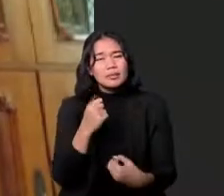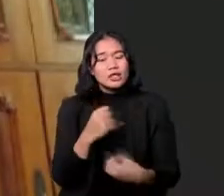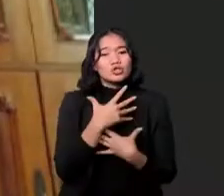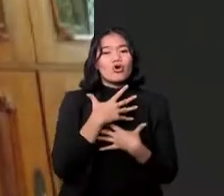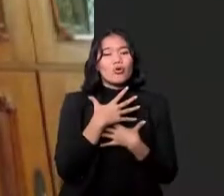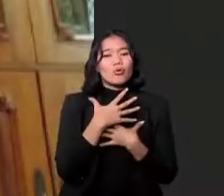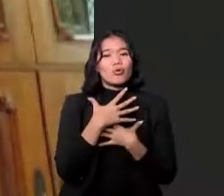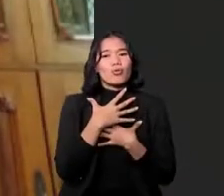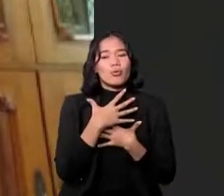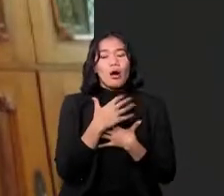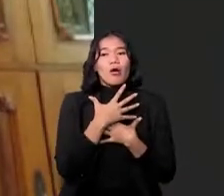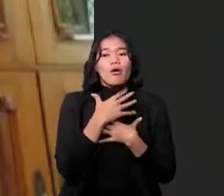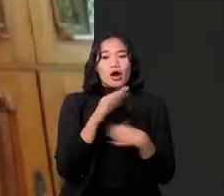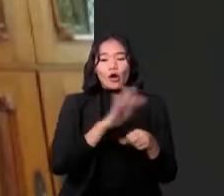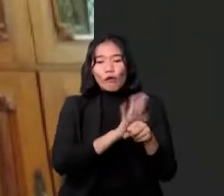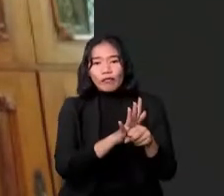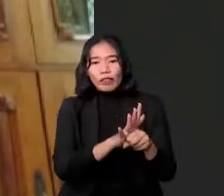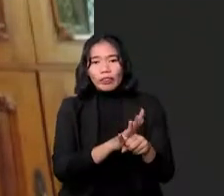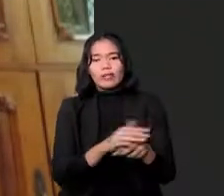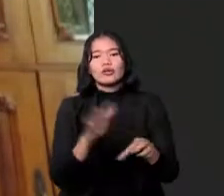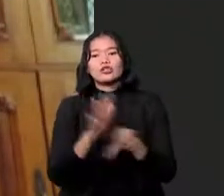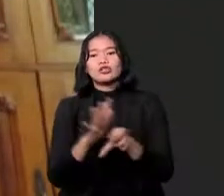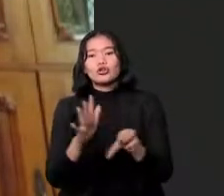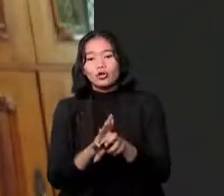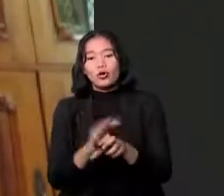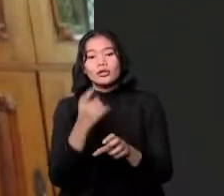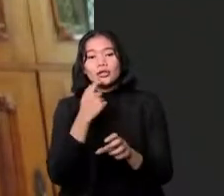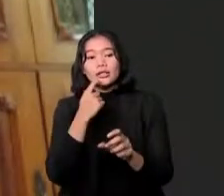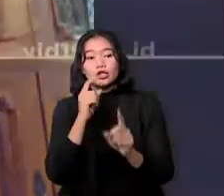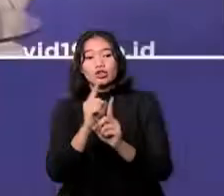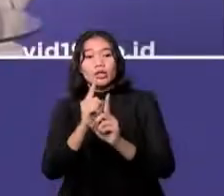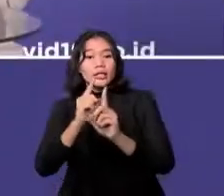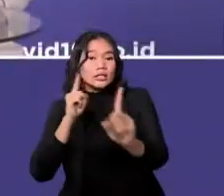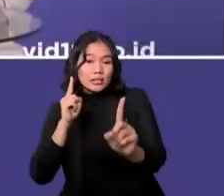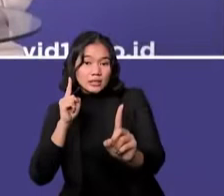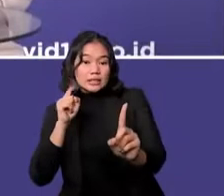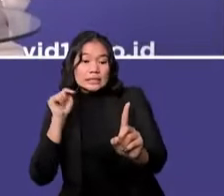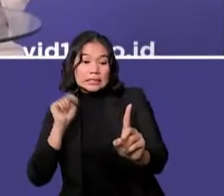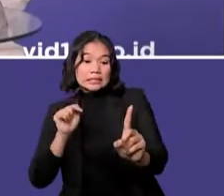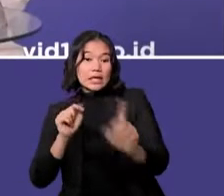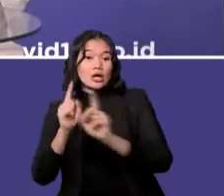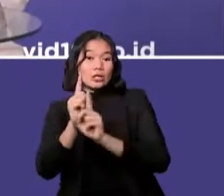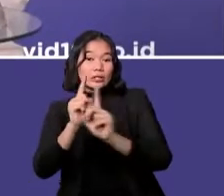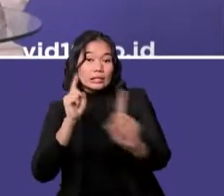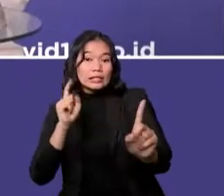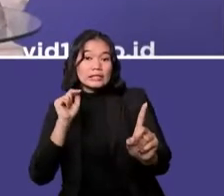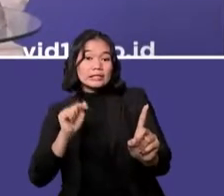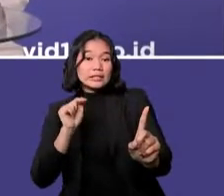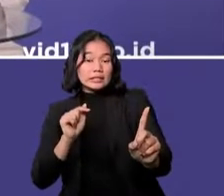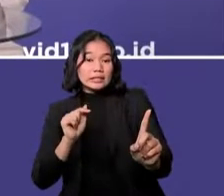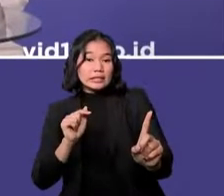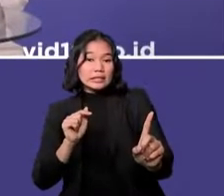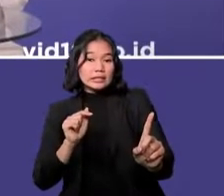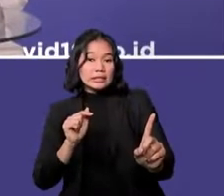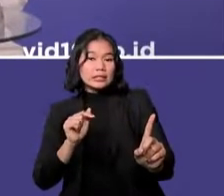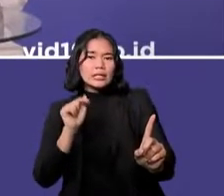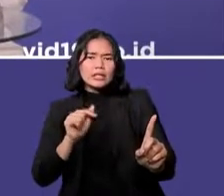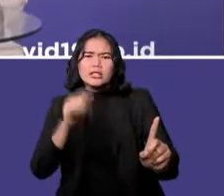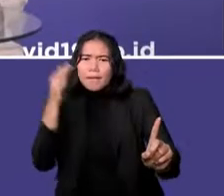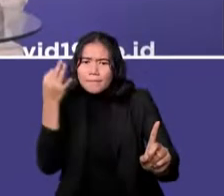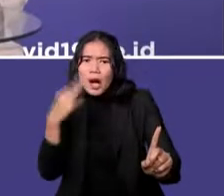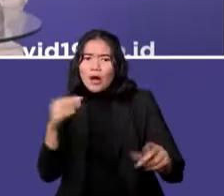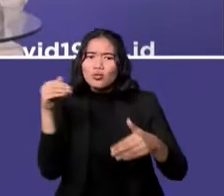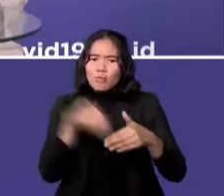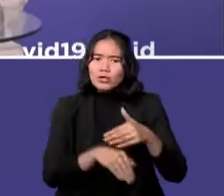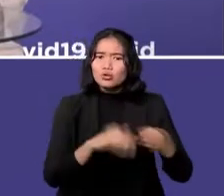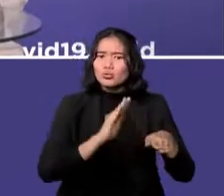ya, dengan keadaan COVID ini. Saya ambil contoh social distancing. Social distancing itu adalah suatu term baru dalam